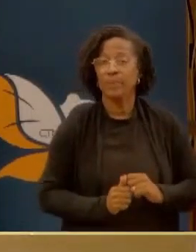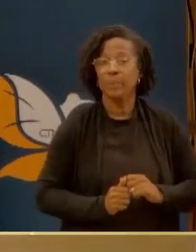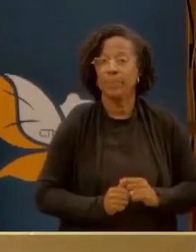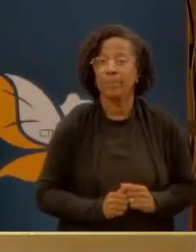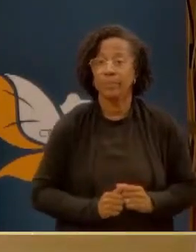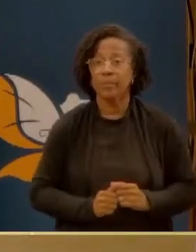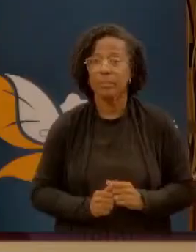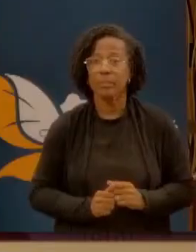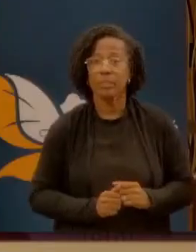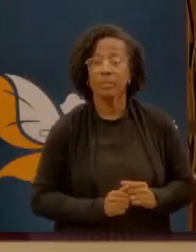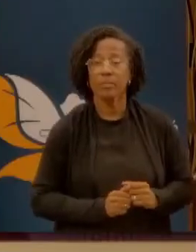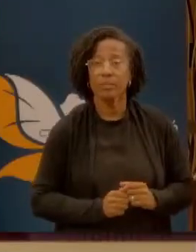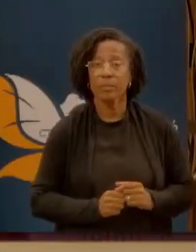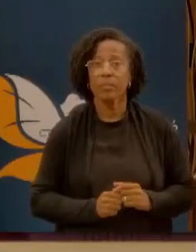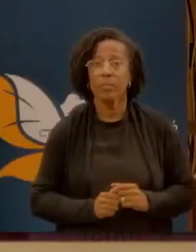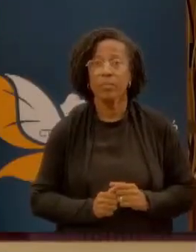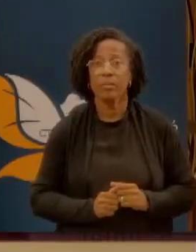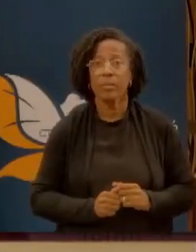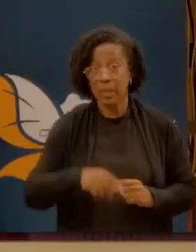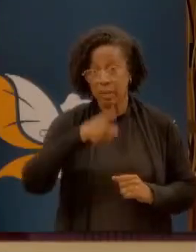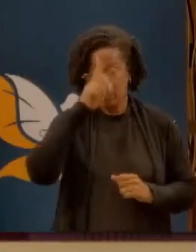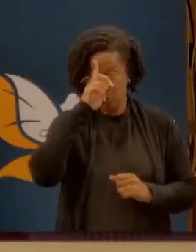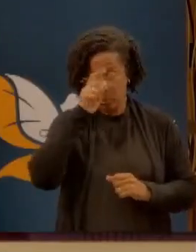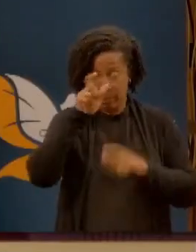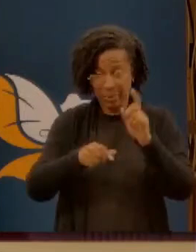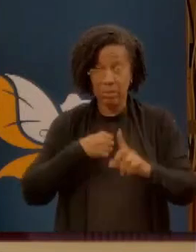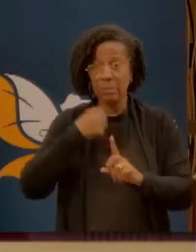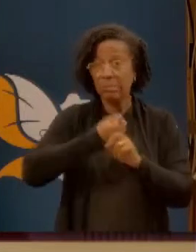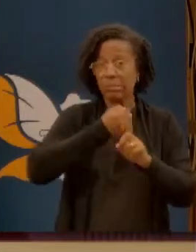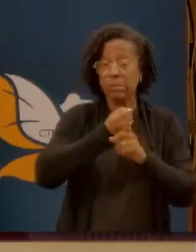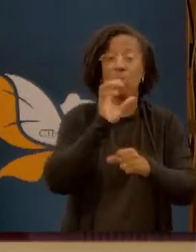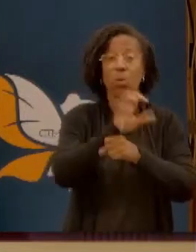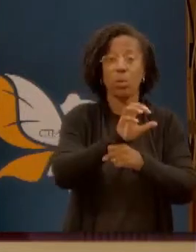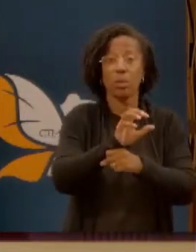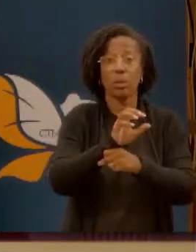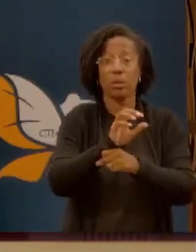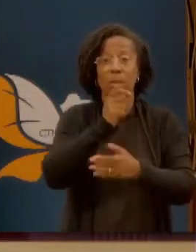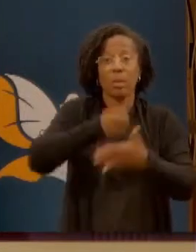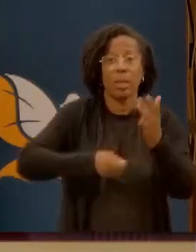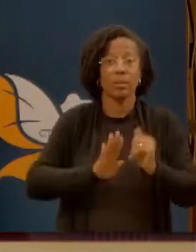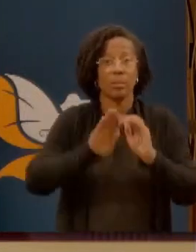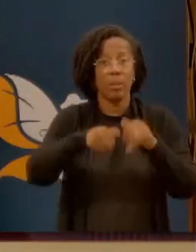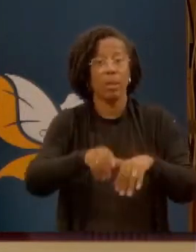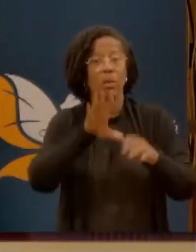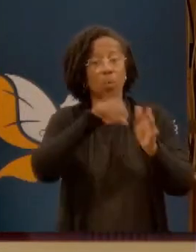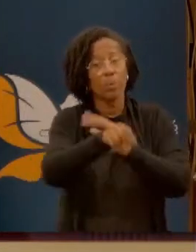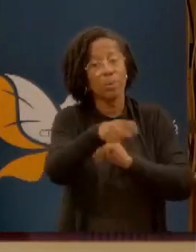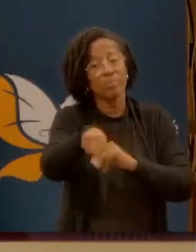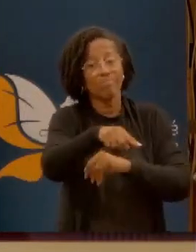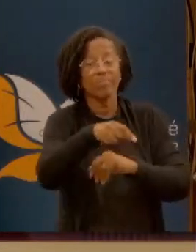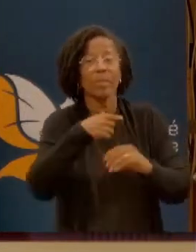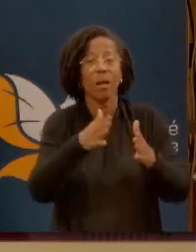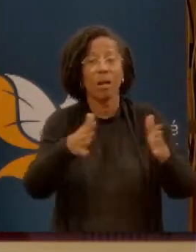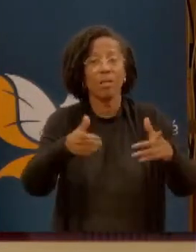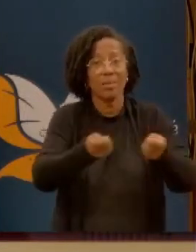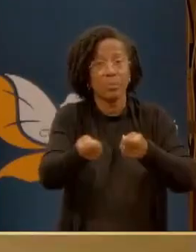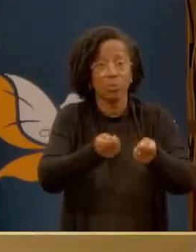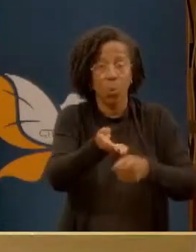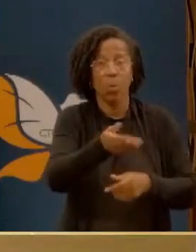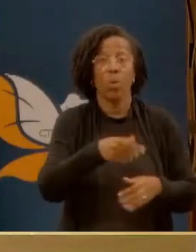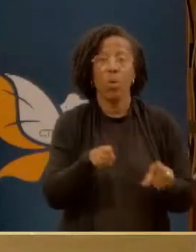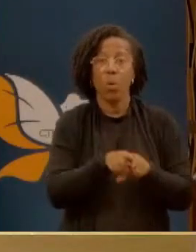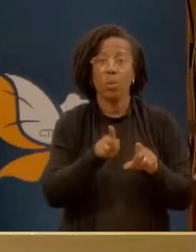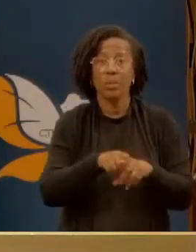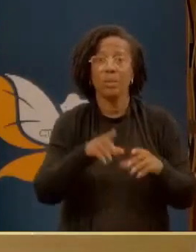C'est parce que ceux qui combattent l'octroi de mer, en particulier les gens de la grande distribution, les revendeurs, les gens qui ne veulent pas